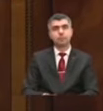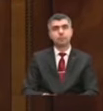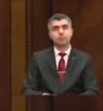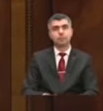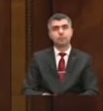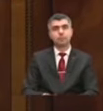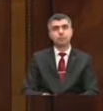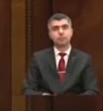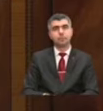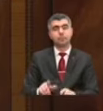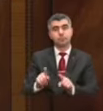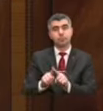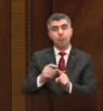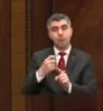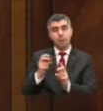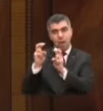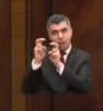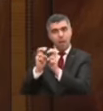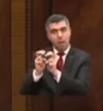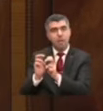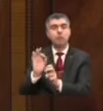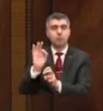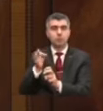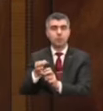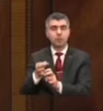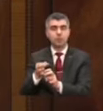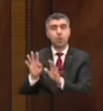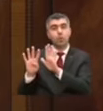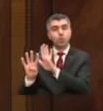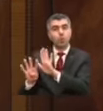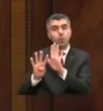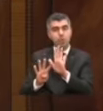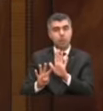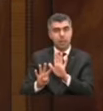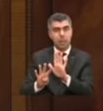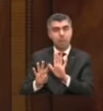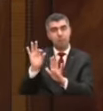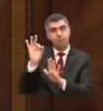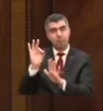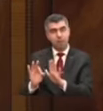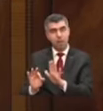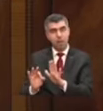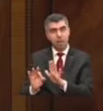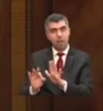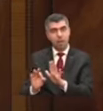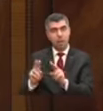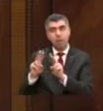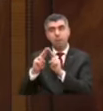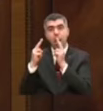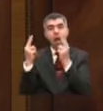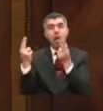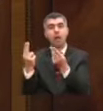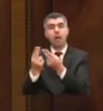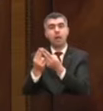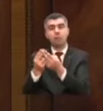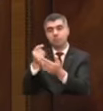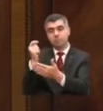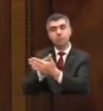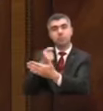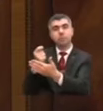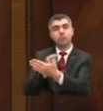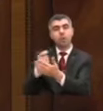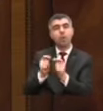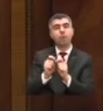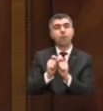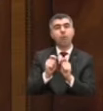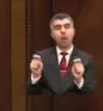تقولوا مازال كاين نقص متفقين راه 99% العالم كيكتب هاد قصه النجاح ديال المغرب هذه 20